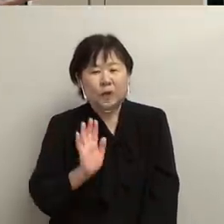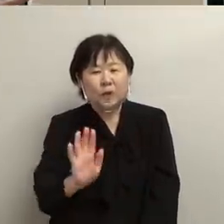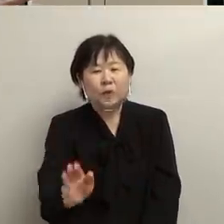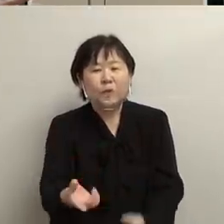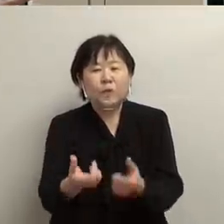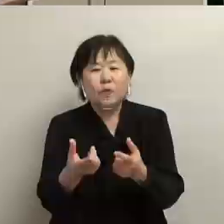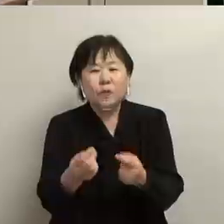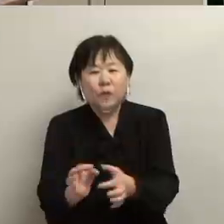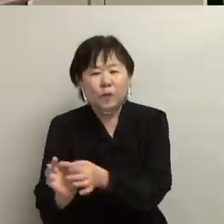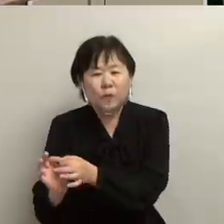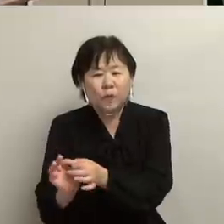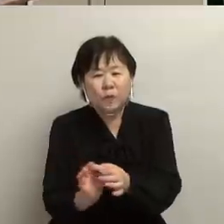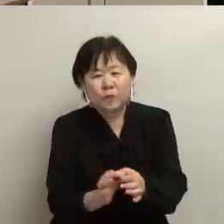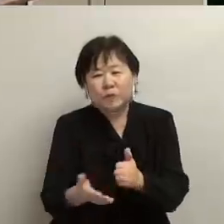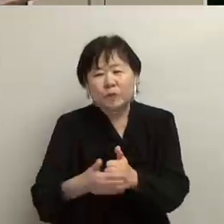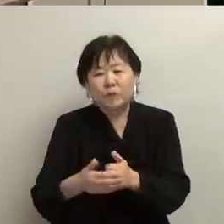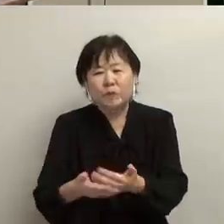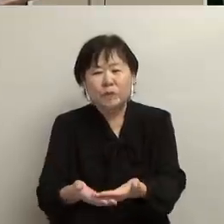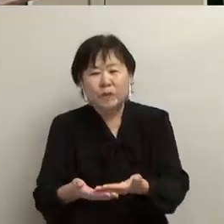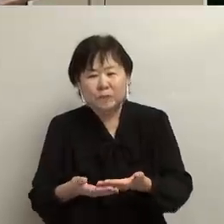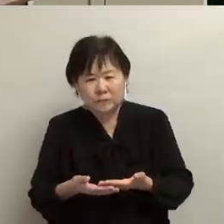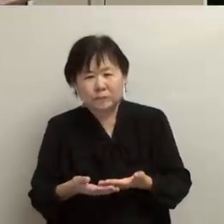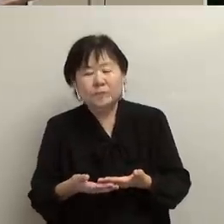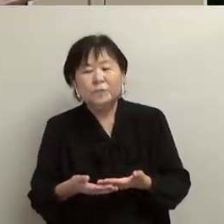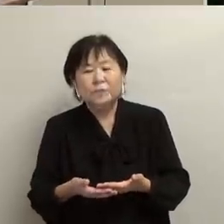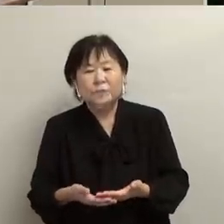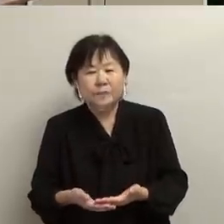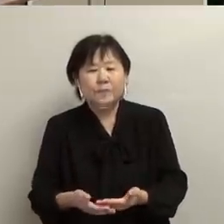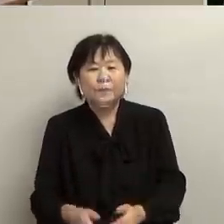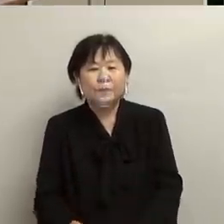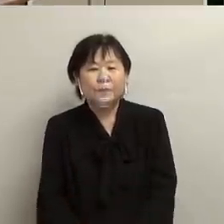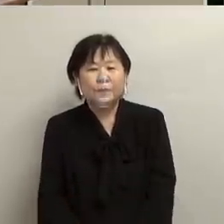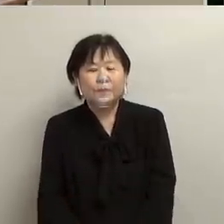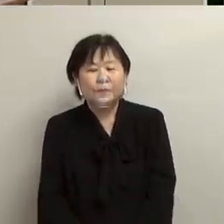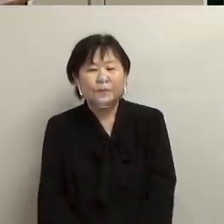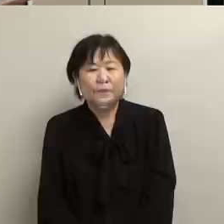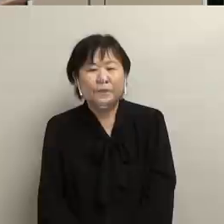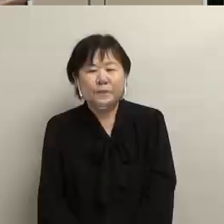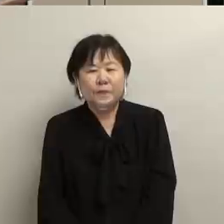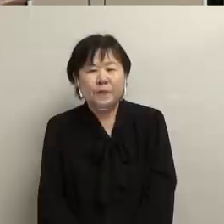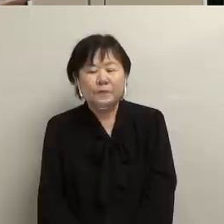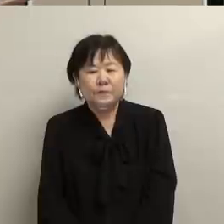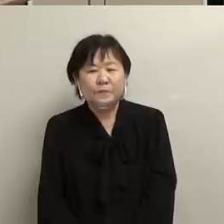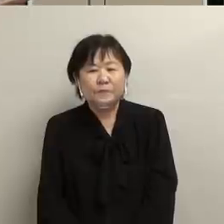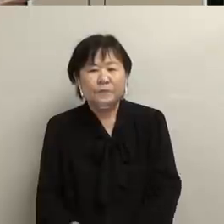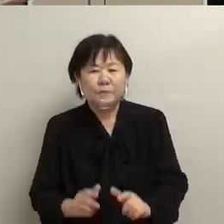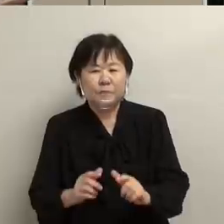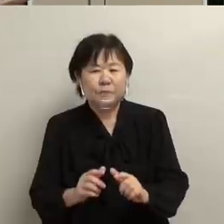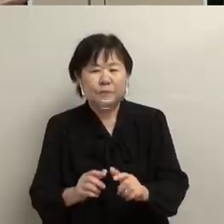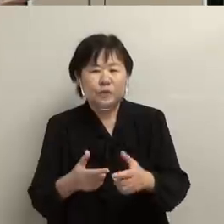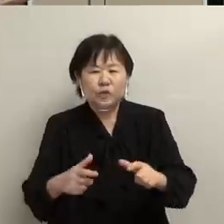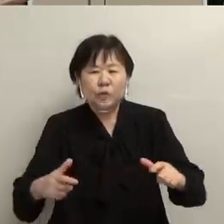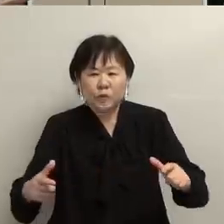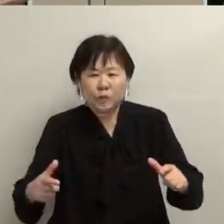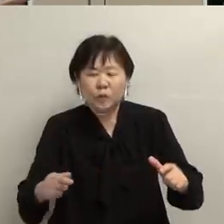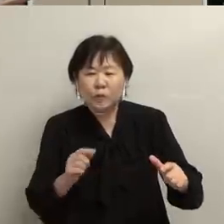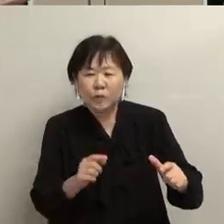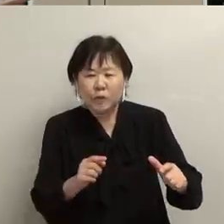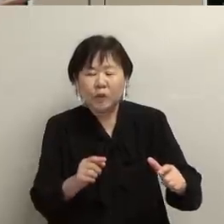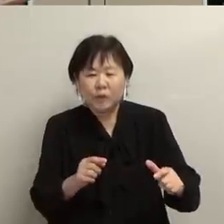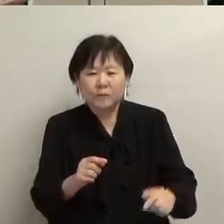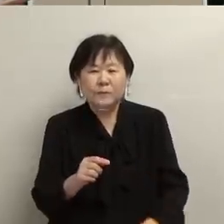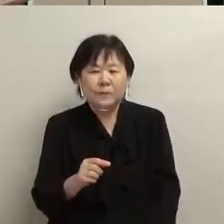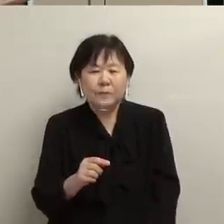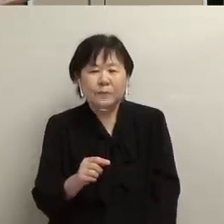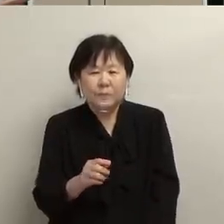協力をいただいているという部分であのお話をいただいておりますあのまあただ増強せようとするをネジでも元